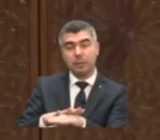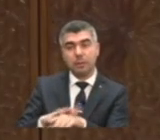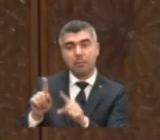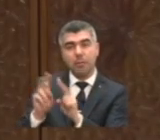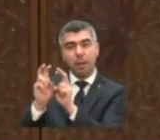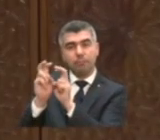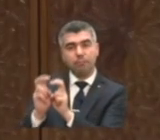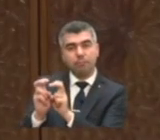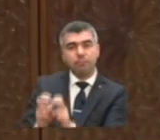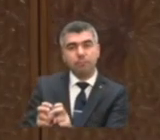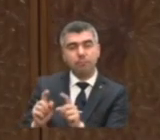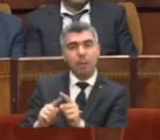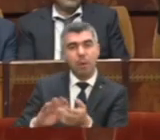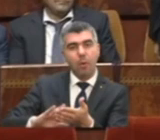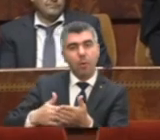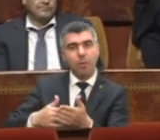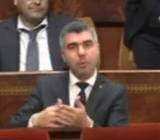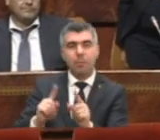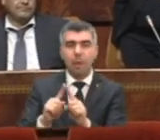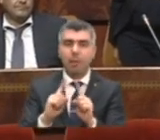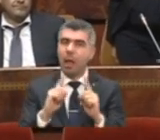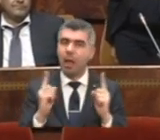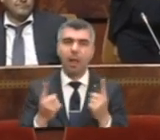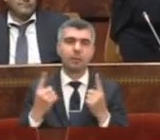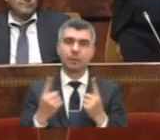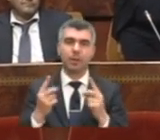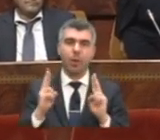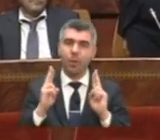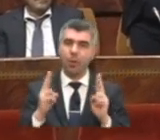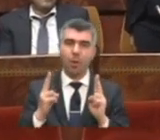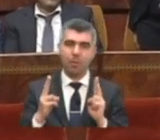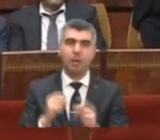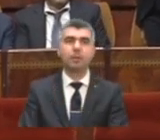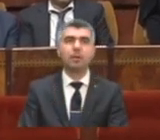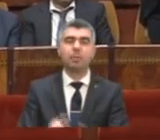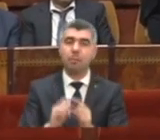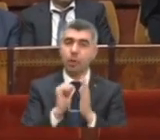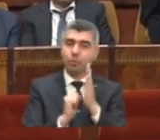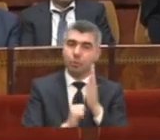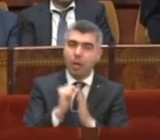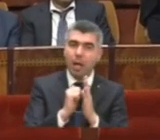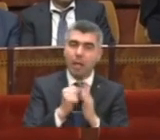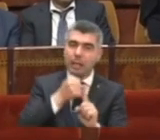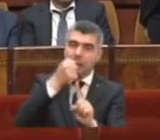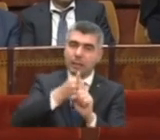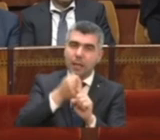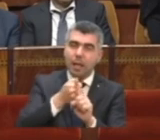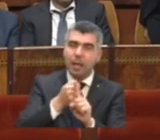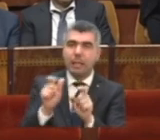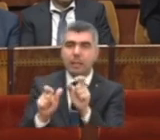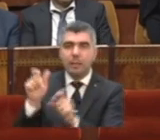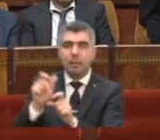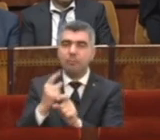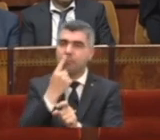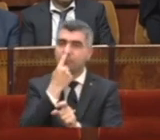نجاح ديال هذه الدورة، ومسألة جد طبيعية لأن كل نجاح وكل إصلاح عنده جيوب المقاومة،